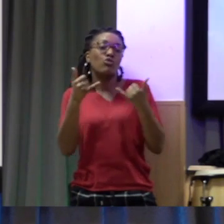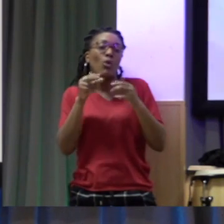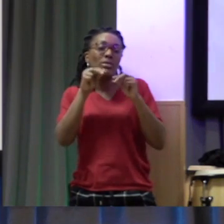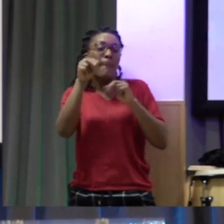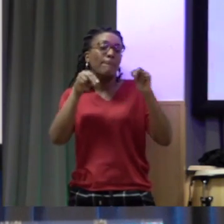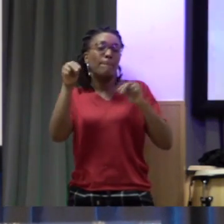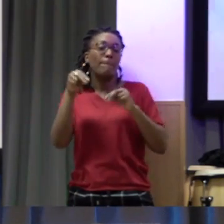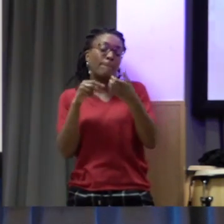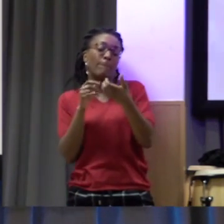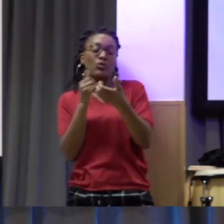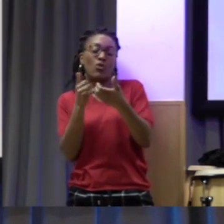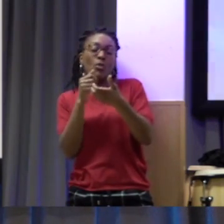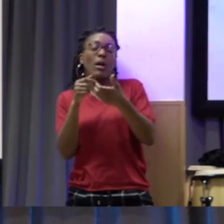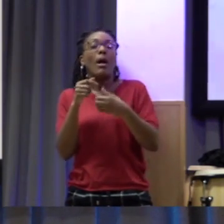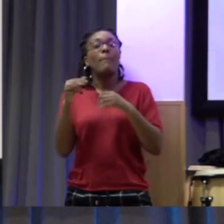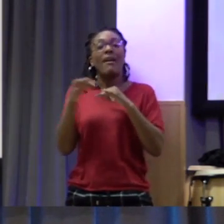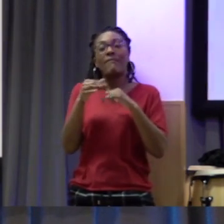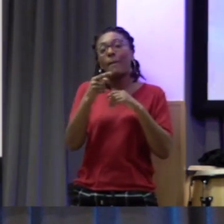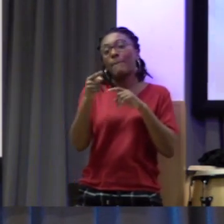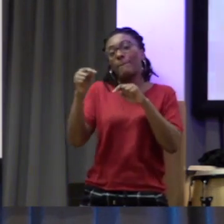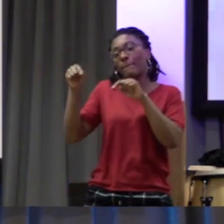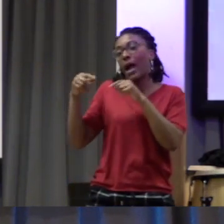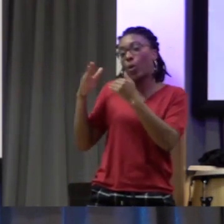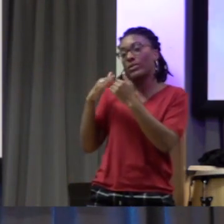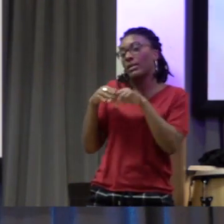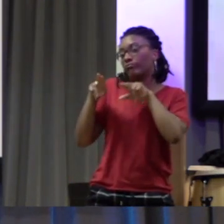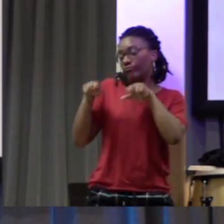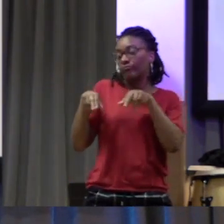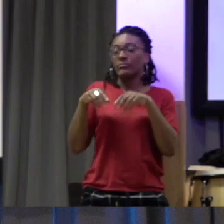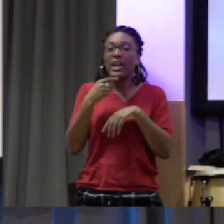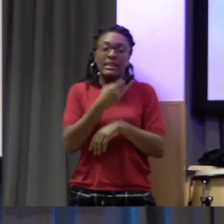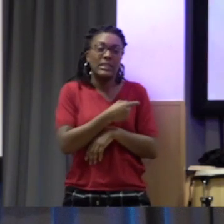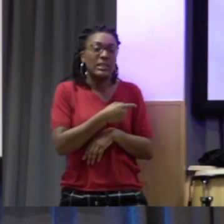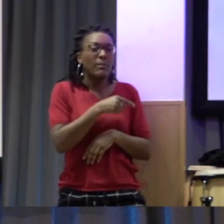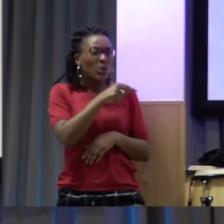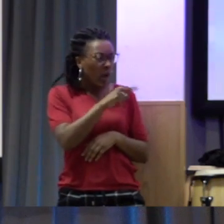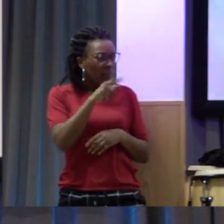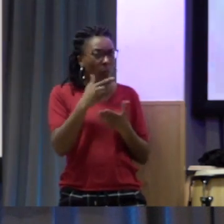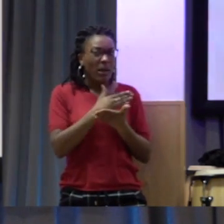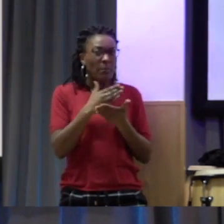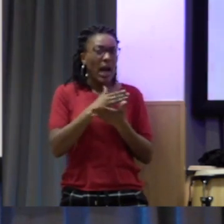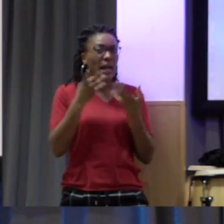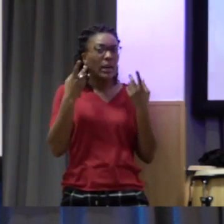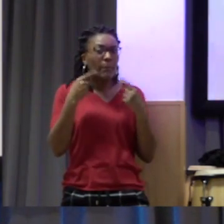Et j'ai ma femme qui vient se coucher près de moi et puis qui me regarde en disant, mais tu n'as pas un message à préparer, toi?